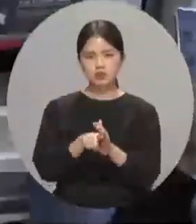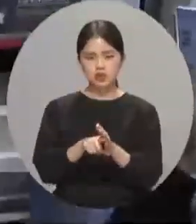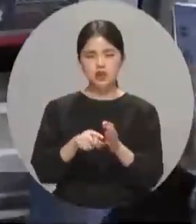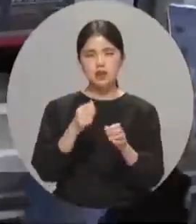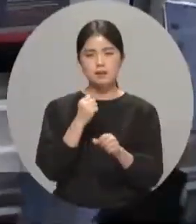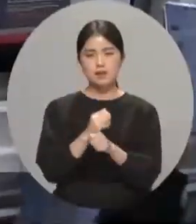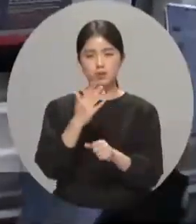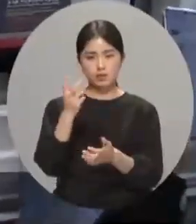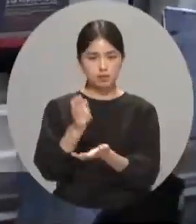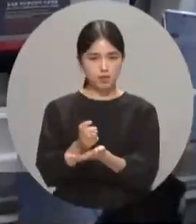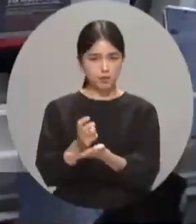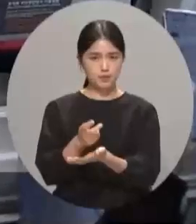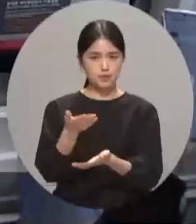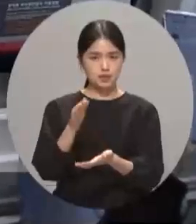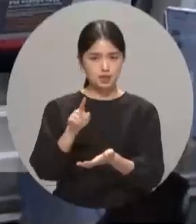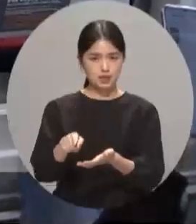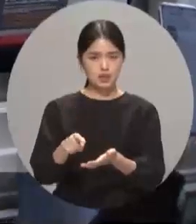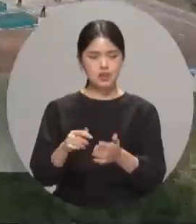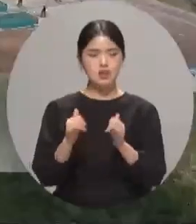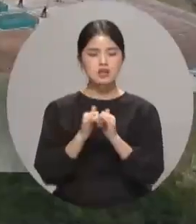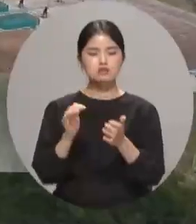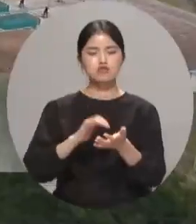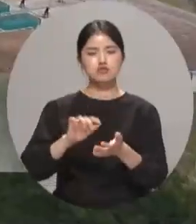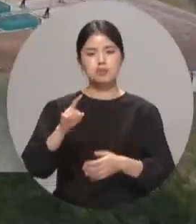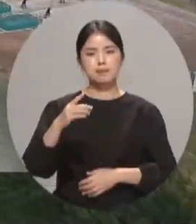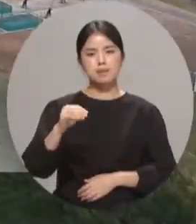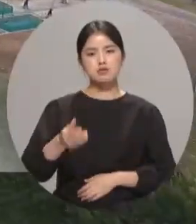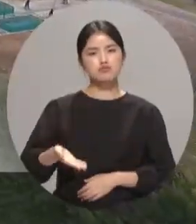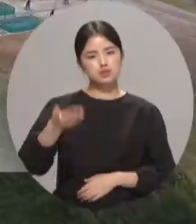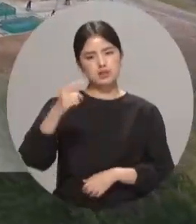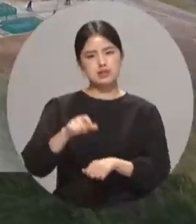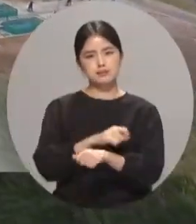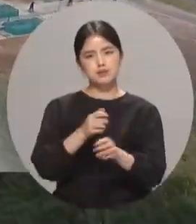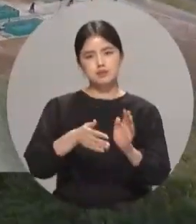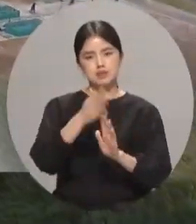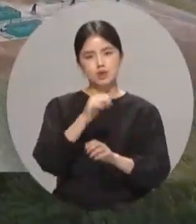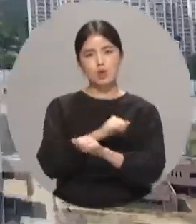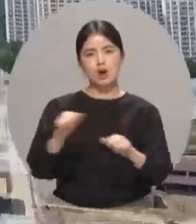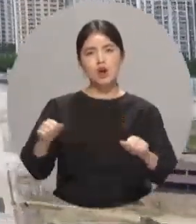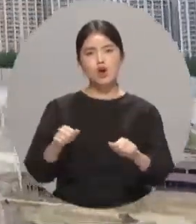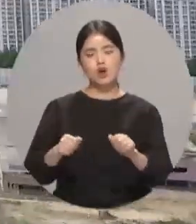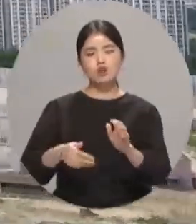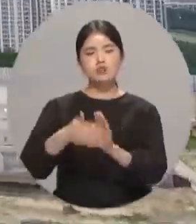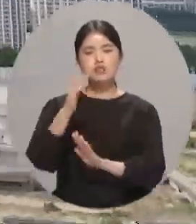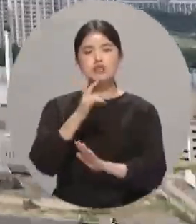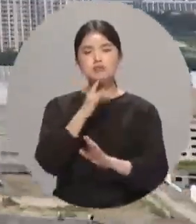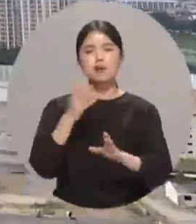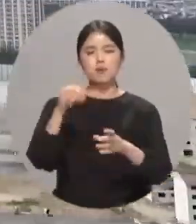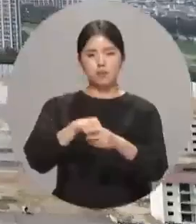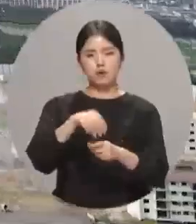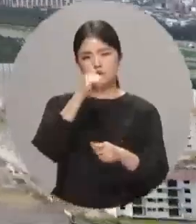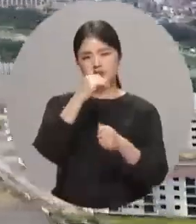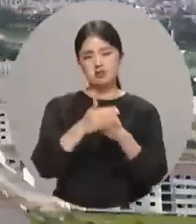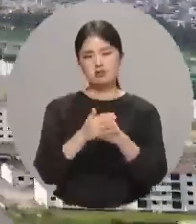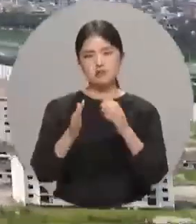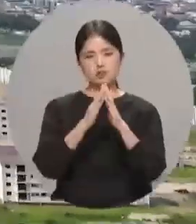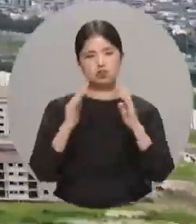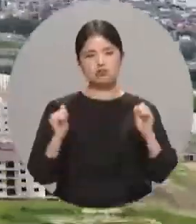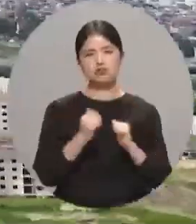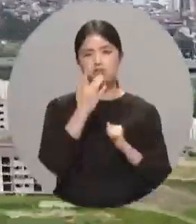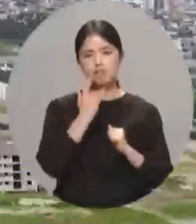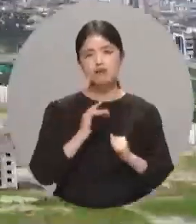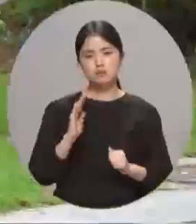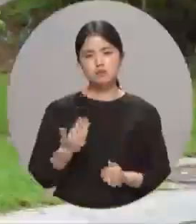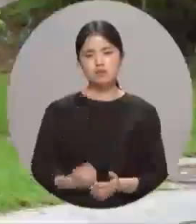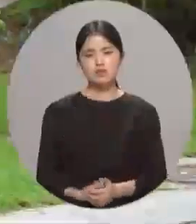제정됐는데 대상이 인구 100만 명 이상의 특별시와 광역시가 포함된 대도시권이다 보니 전북은 빠져